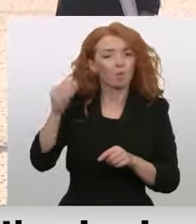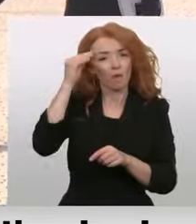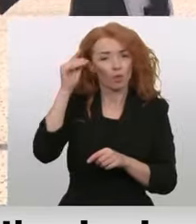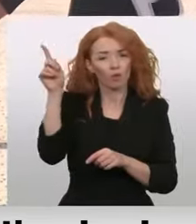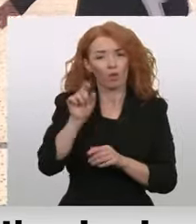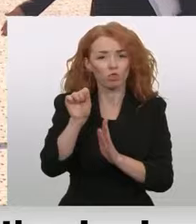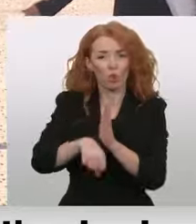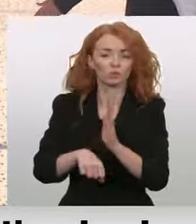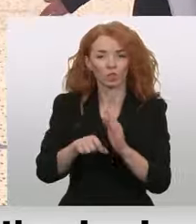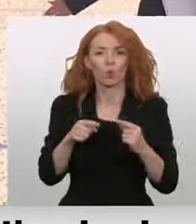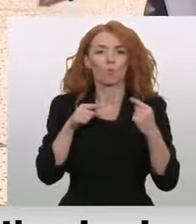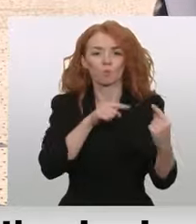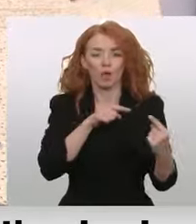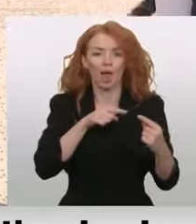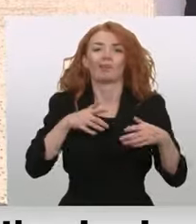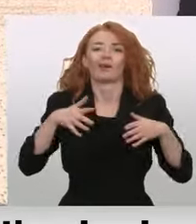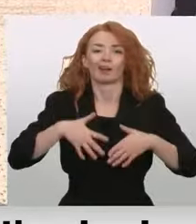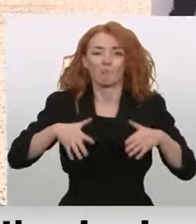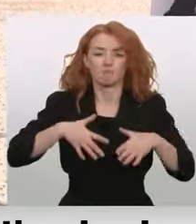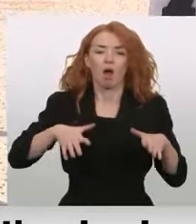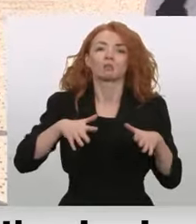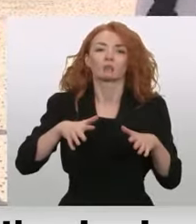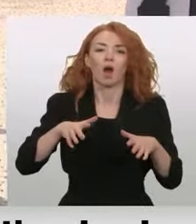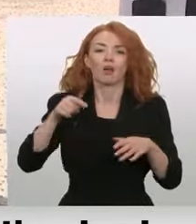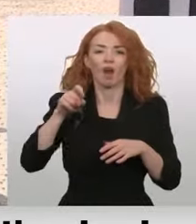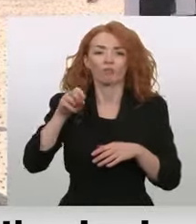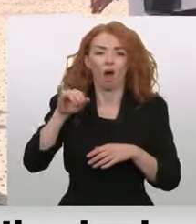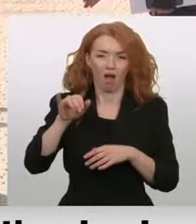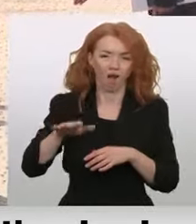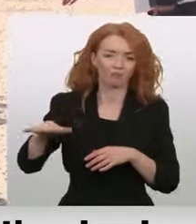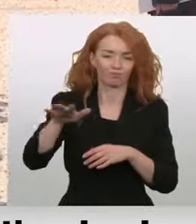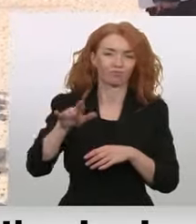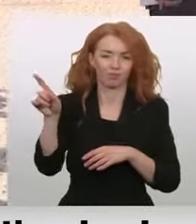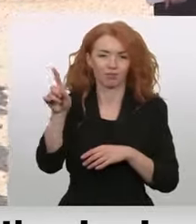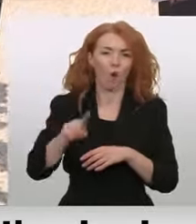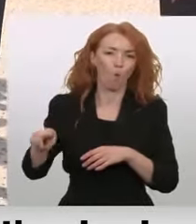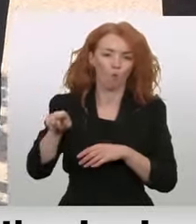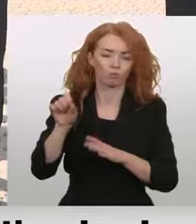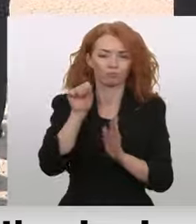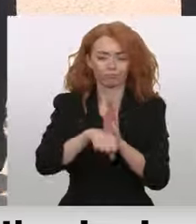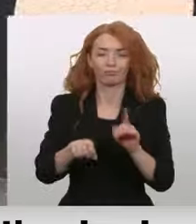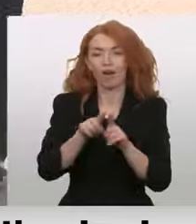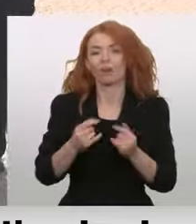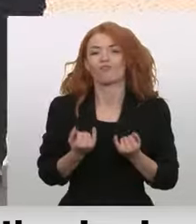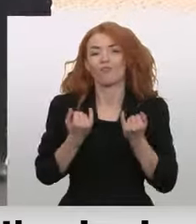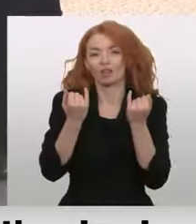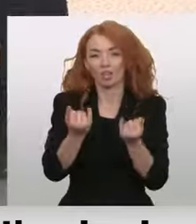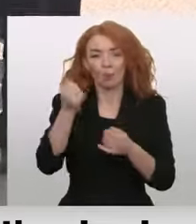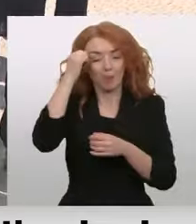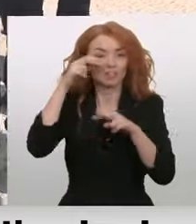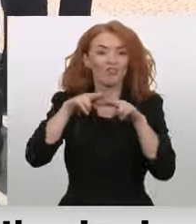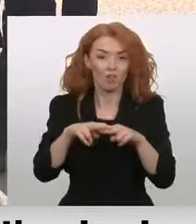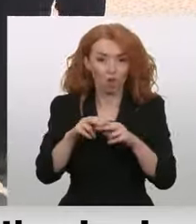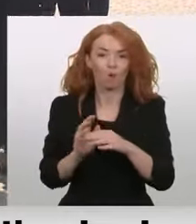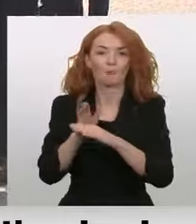pret Krīmas tatāru tautu. Un tāpēc arī līderi apmeklēja šim genocīdam veltītu piemiņu. Vietu. Bet nu